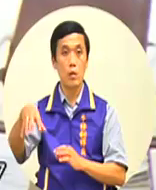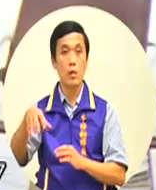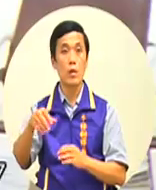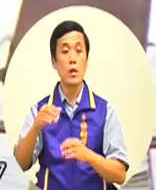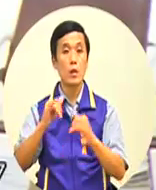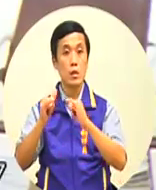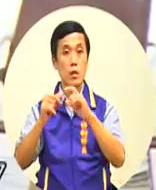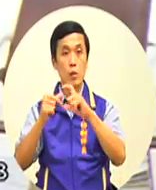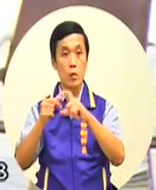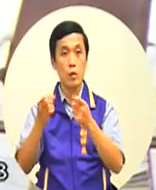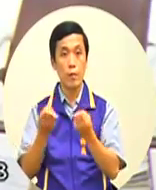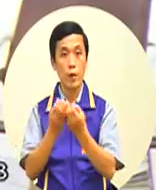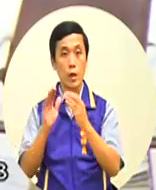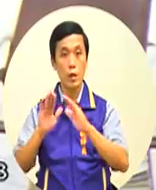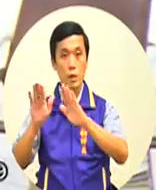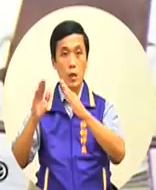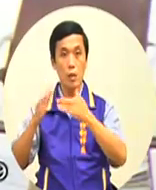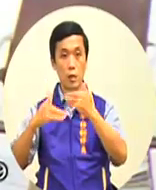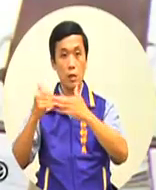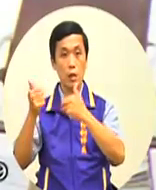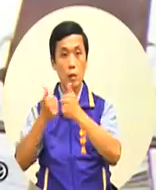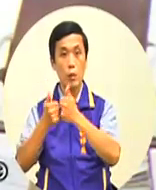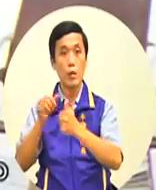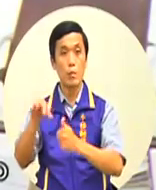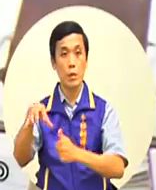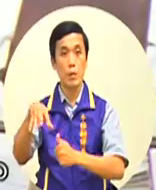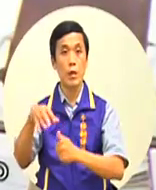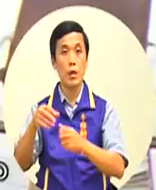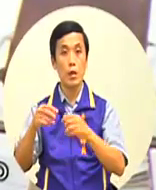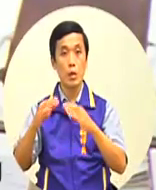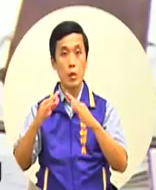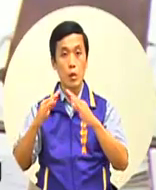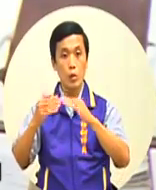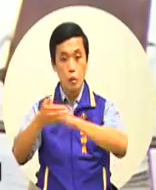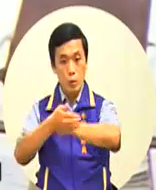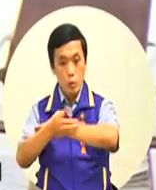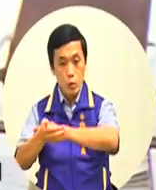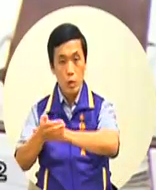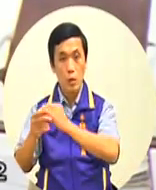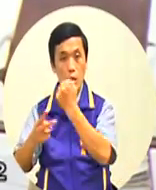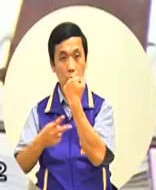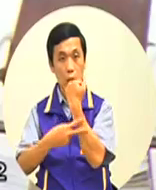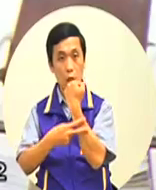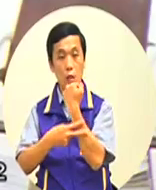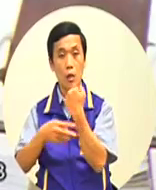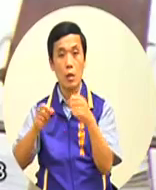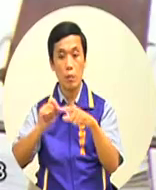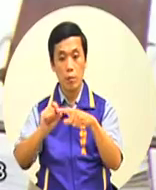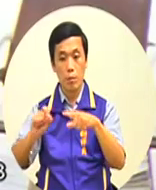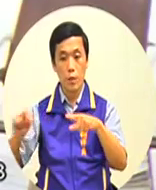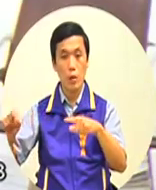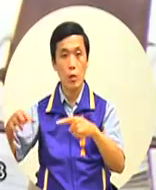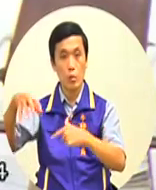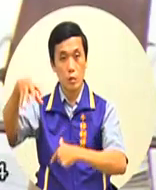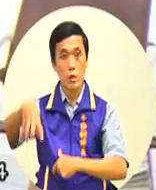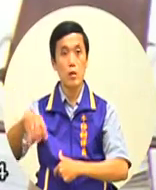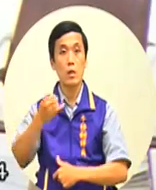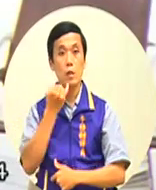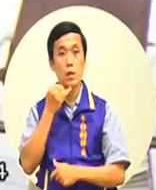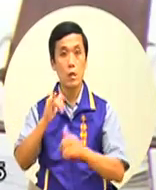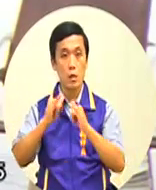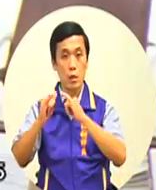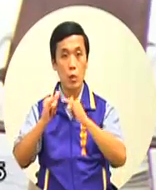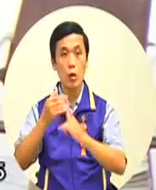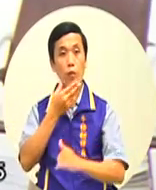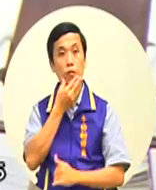发展协会也可以啊，村里办公室也可以哈，这是社会福利团体也都可以哈，